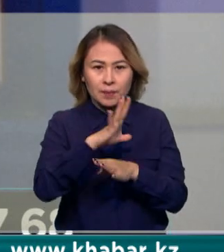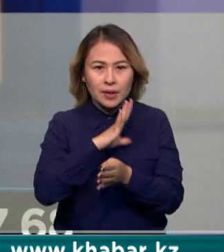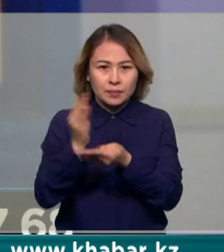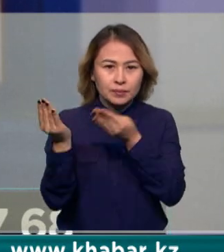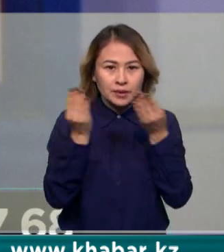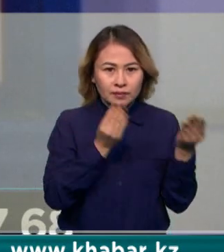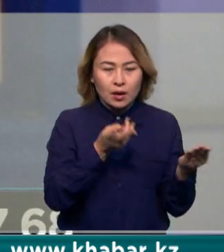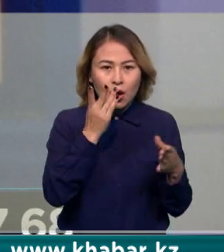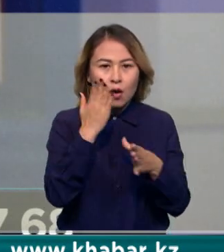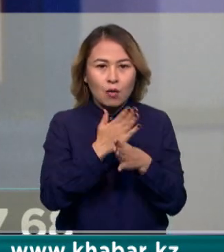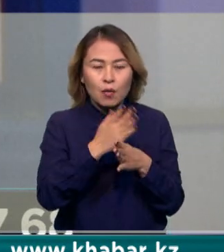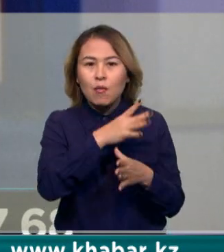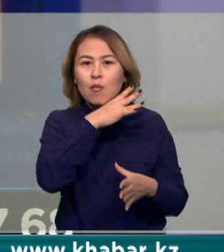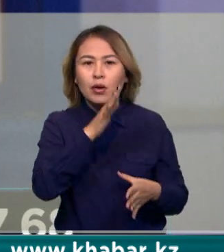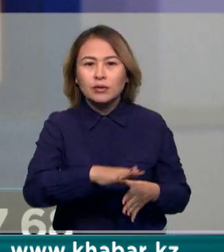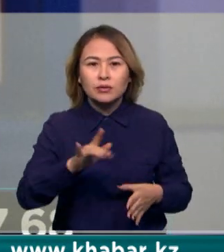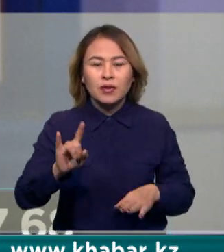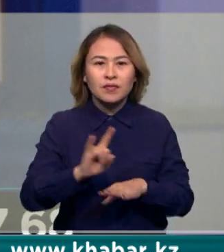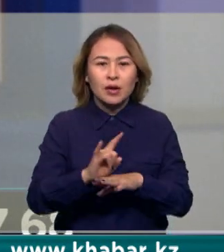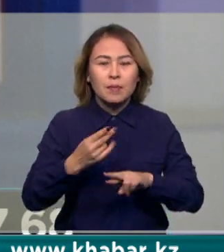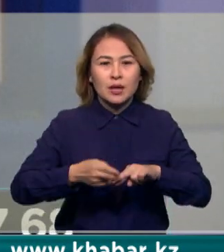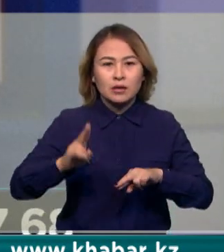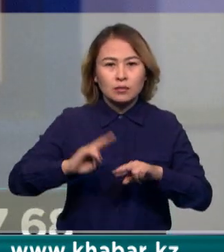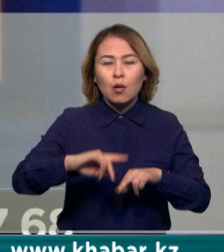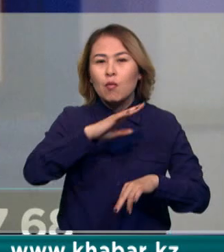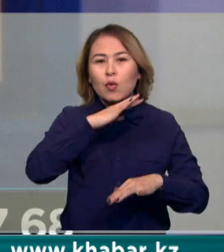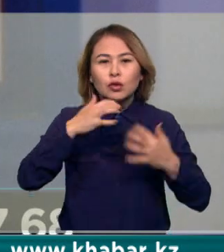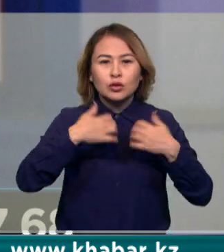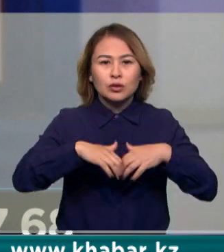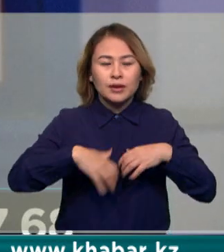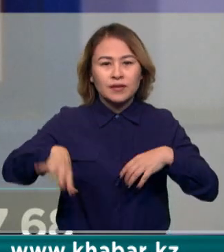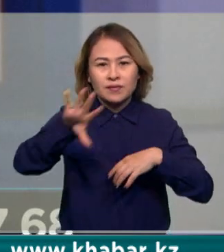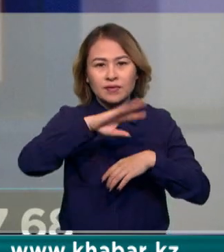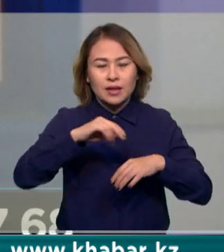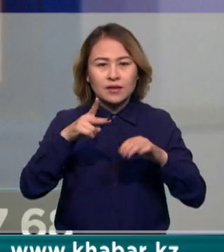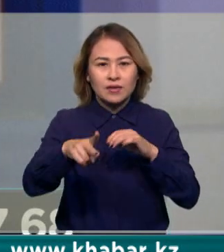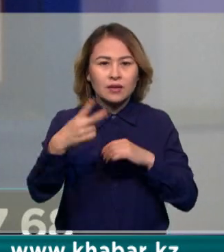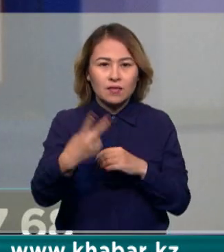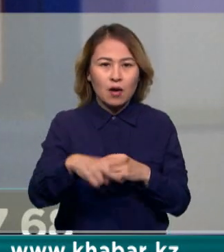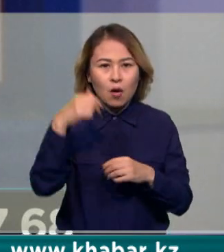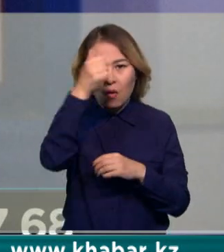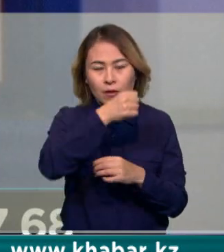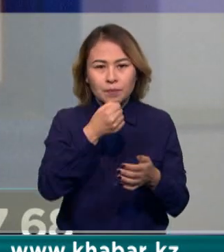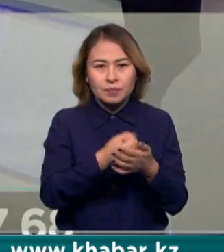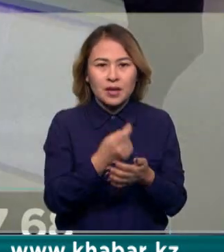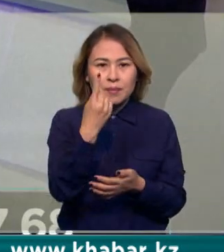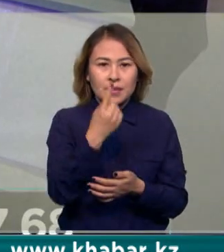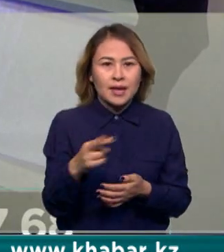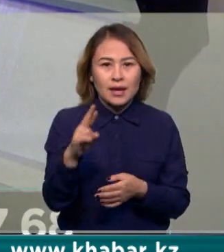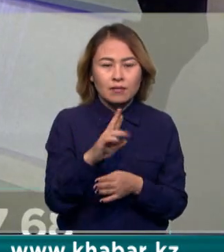көбіне көмекке көп балалы отбасылар мұқтаж. Сондықтан бұл санаттағы жанұяларды 2020 жылдың 1 қаңтарынан бастап